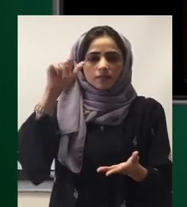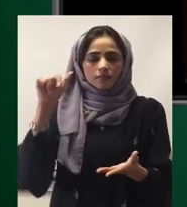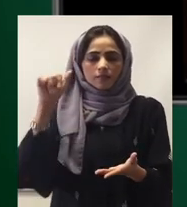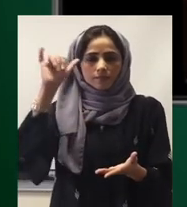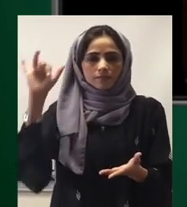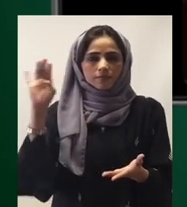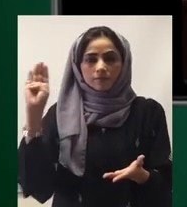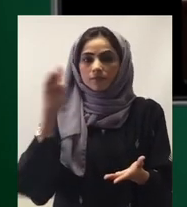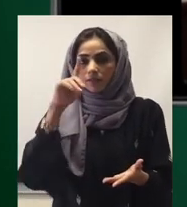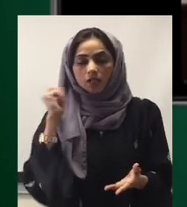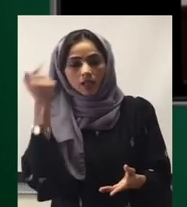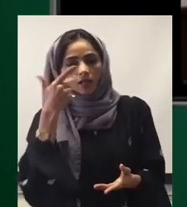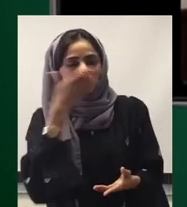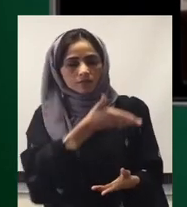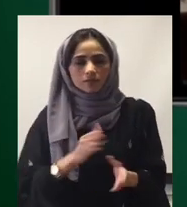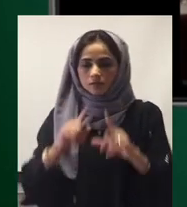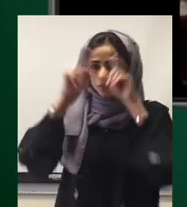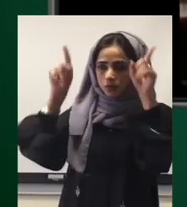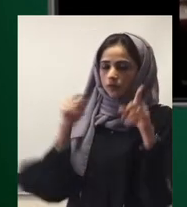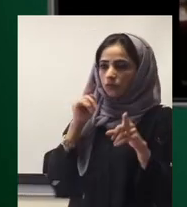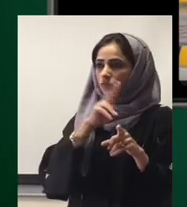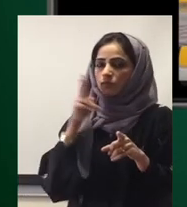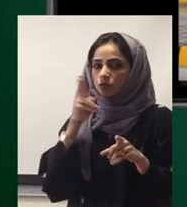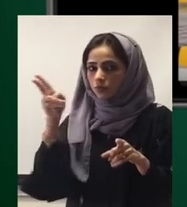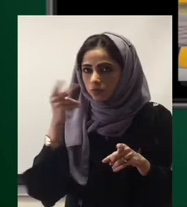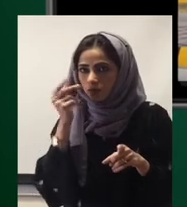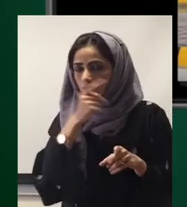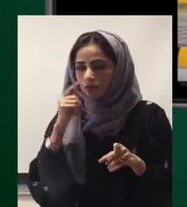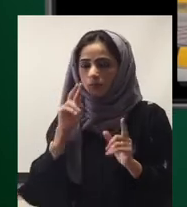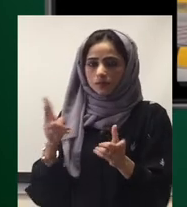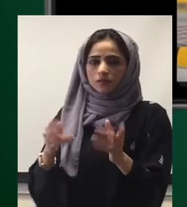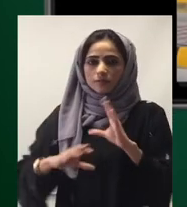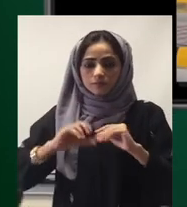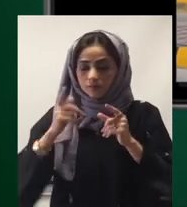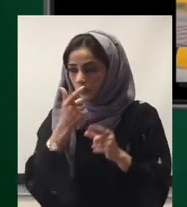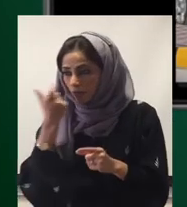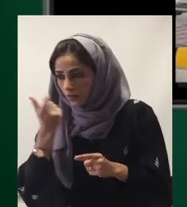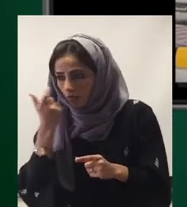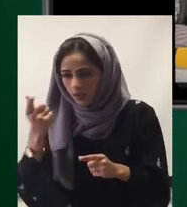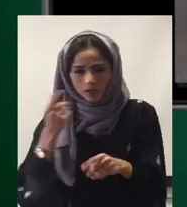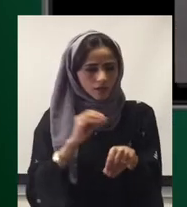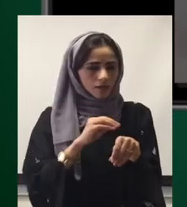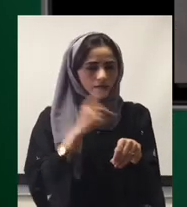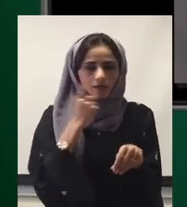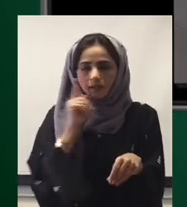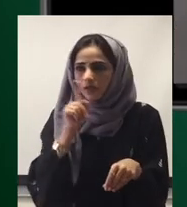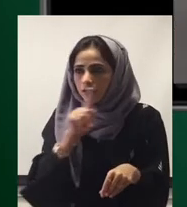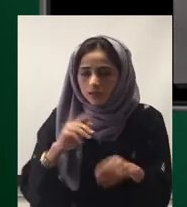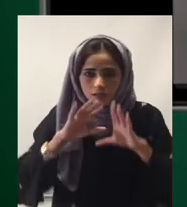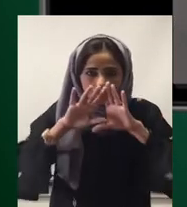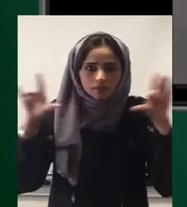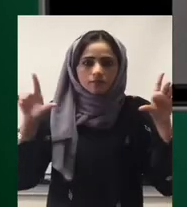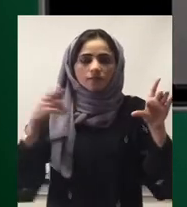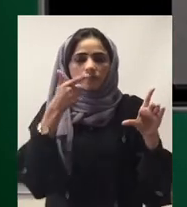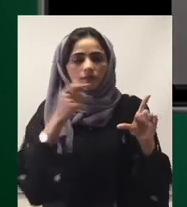دائماً تلبي النداءات من غرفة العمليات التي من خلالها تتم متابعة البلاغات بالبث الحي المباشر،